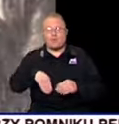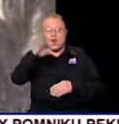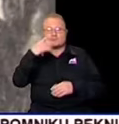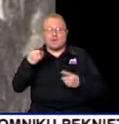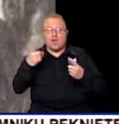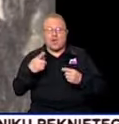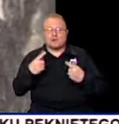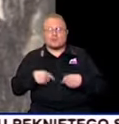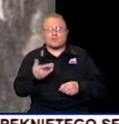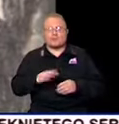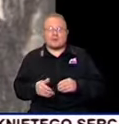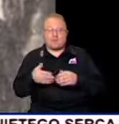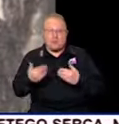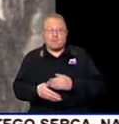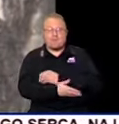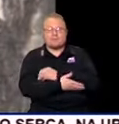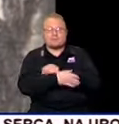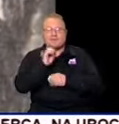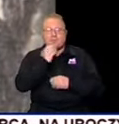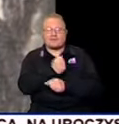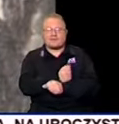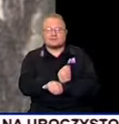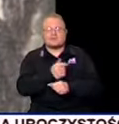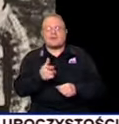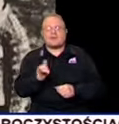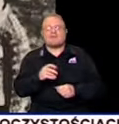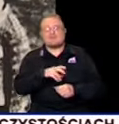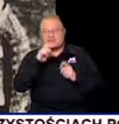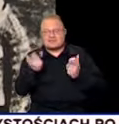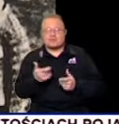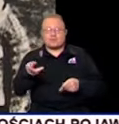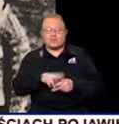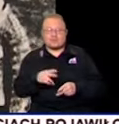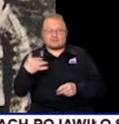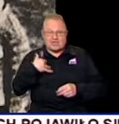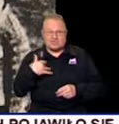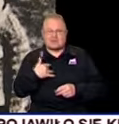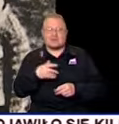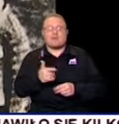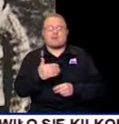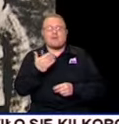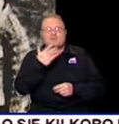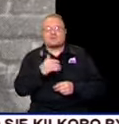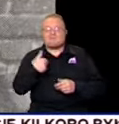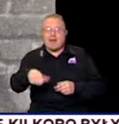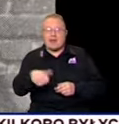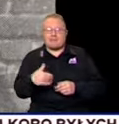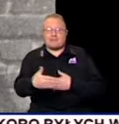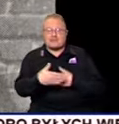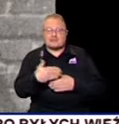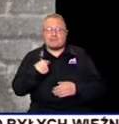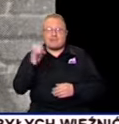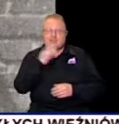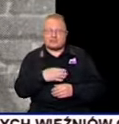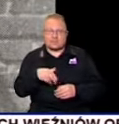mogłaby wstawić się za młodymi więźniami. Wszyscy, którym udało się przetrwać, wspominają, że brak bliskich był najgorszy. A do tego